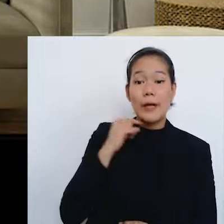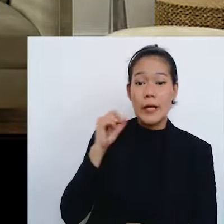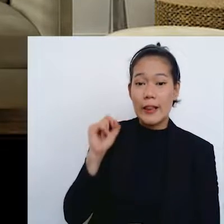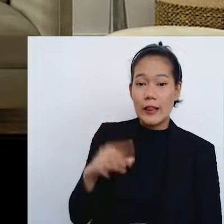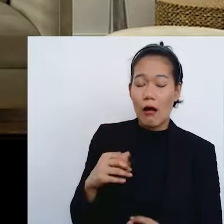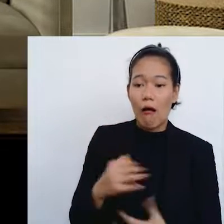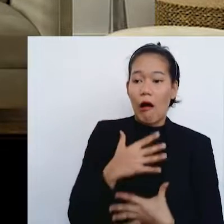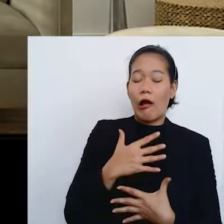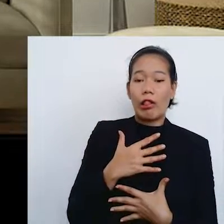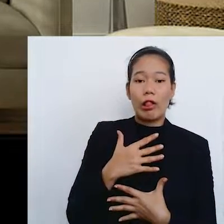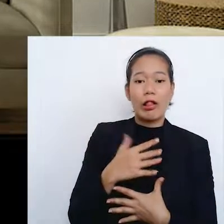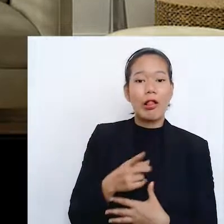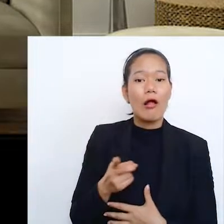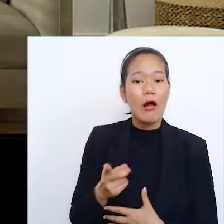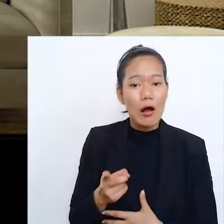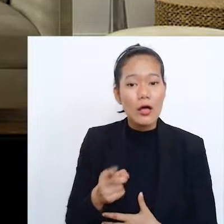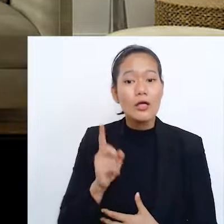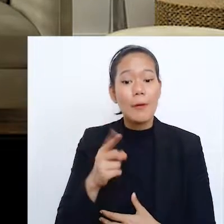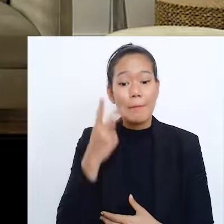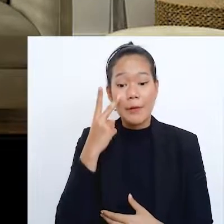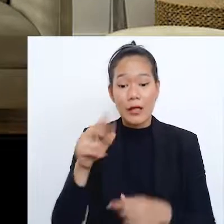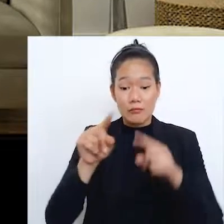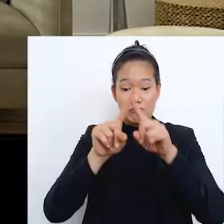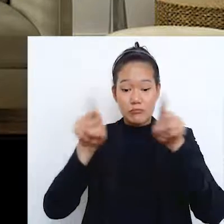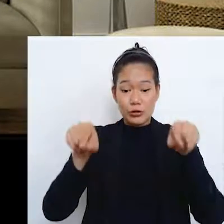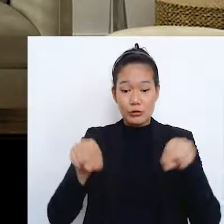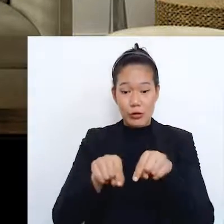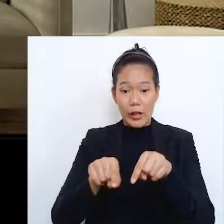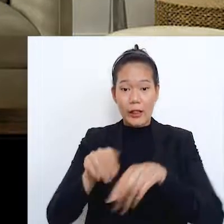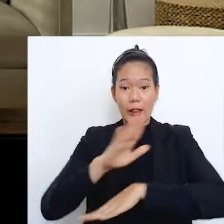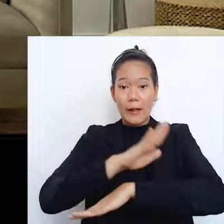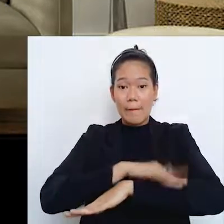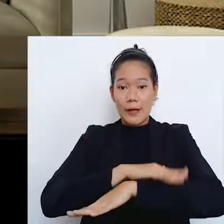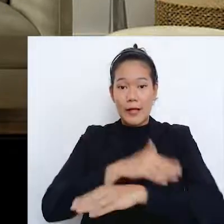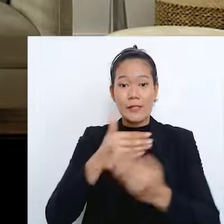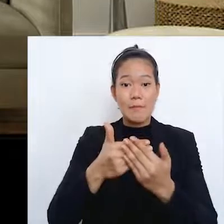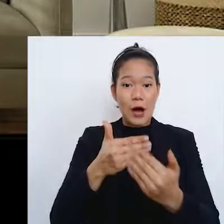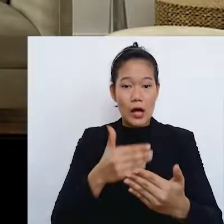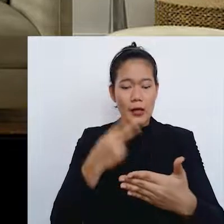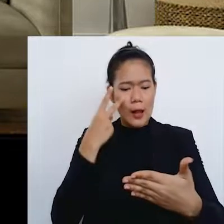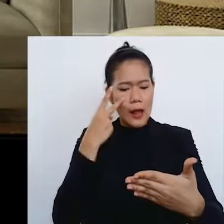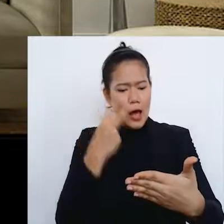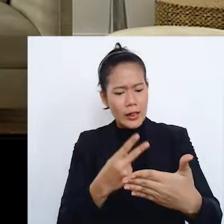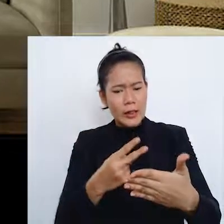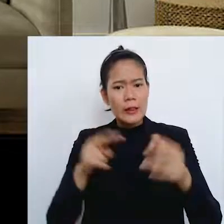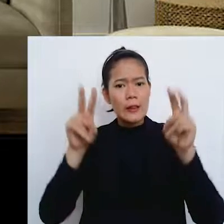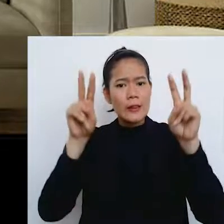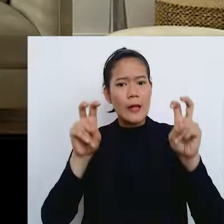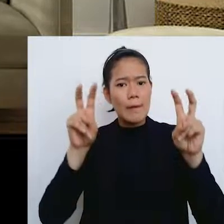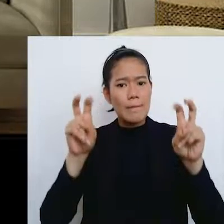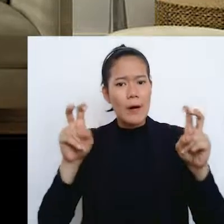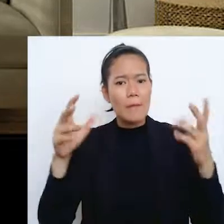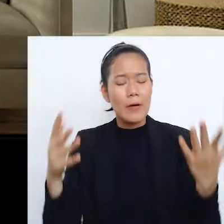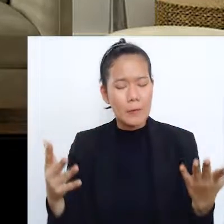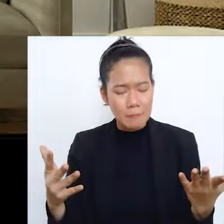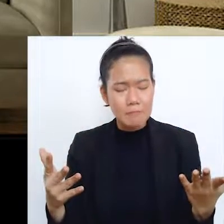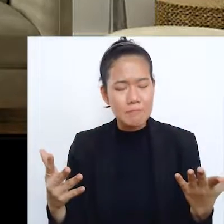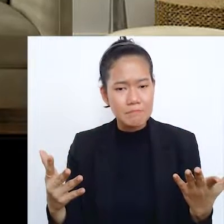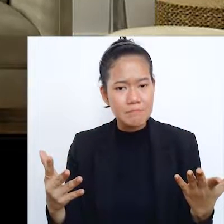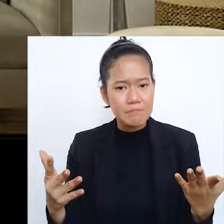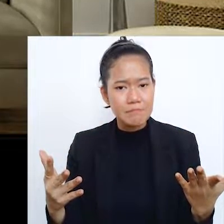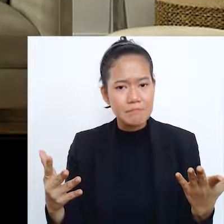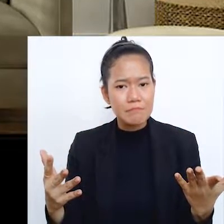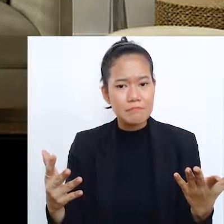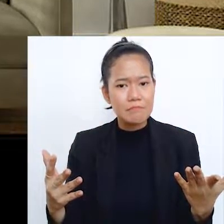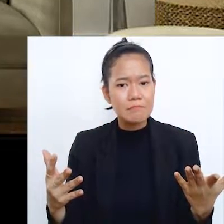Betapa terkejutnya Pak pendeta ketika dia kemudian membaca tema yang dimunculkan di dalam